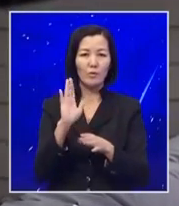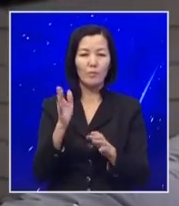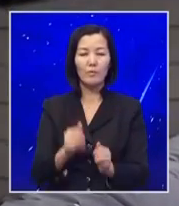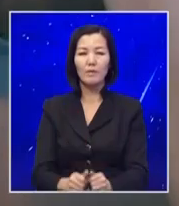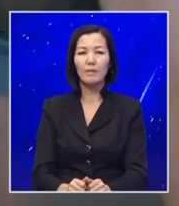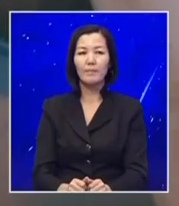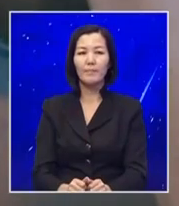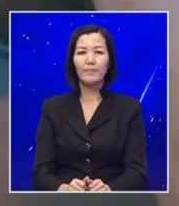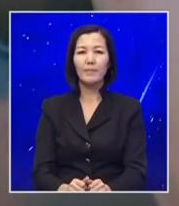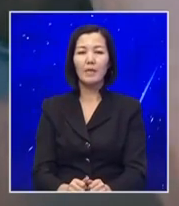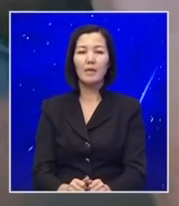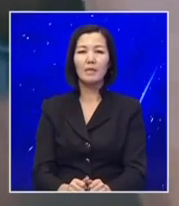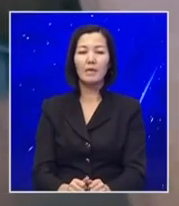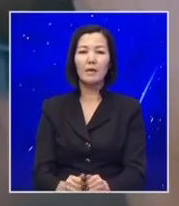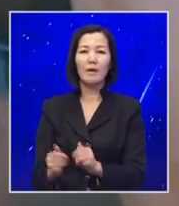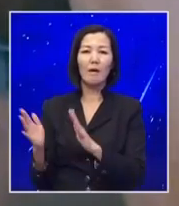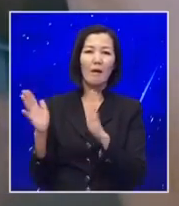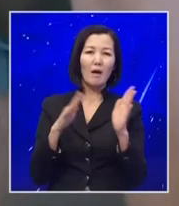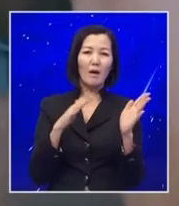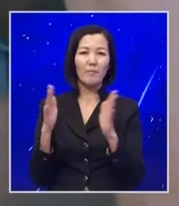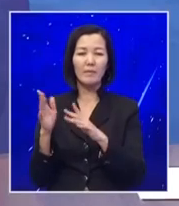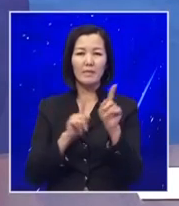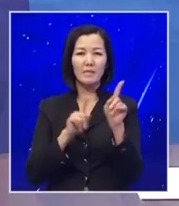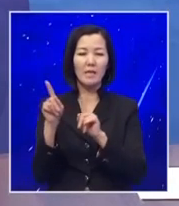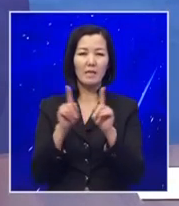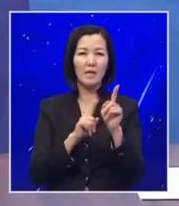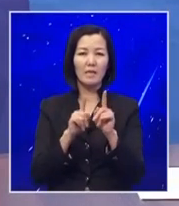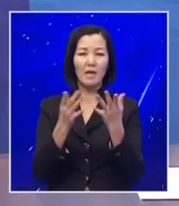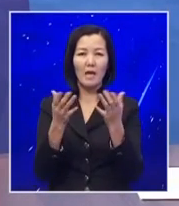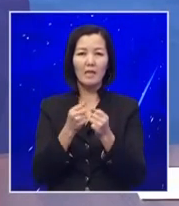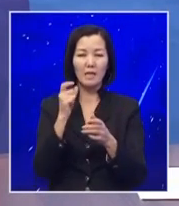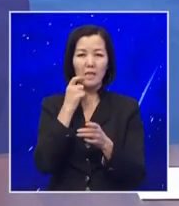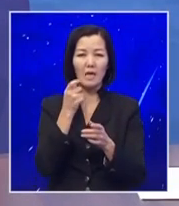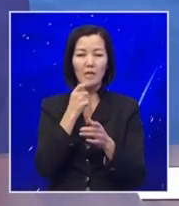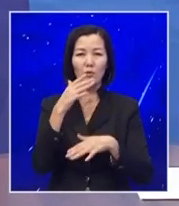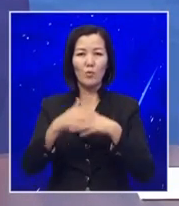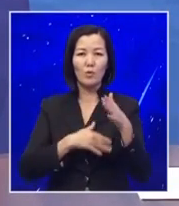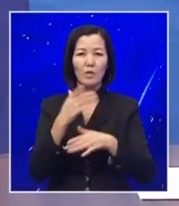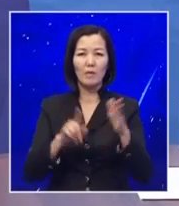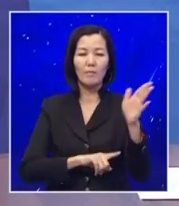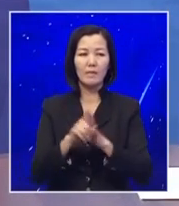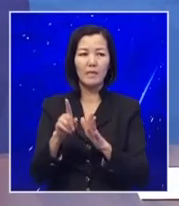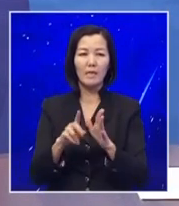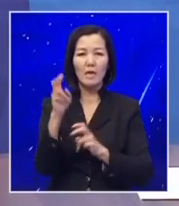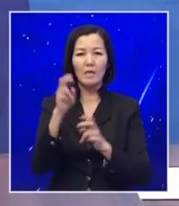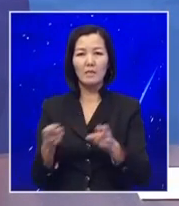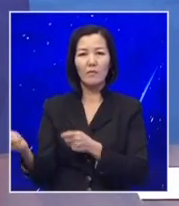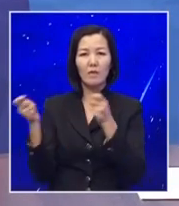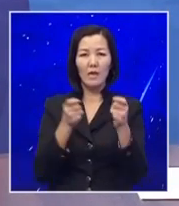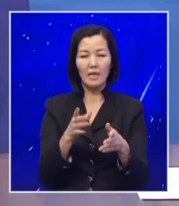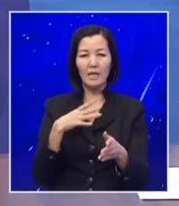Қамыстан шығарылатын қантты тростниктен соны өңдейді бастайды. Ол шикізат келді зауытқа, оны біз